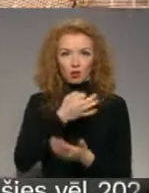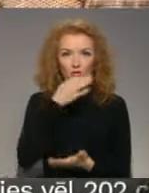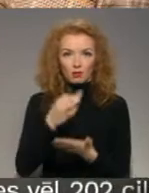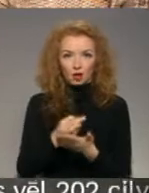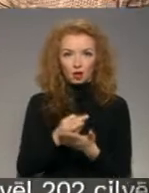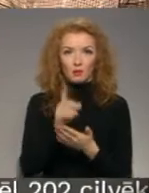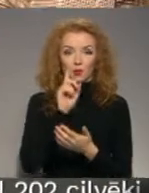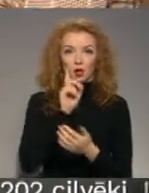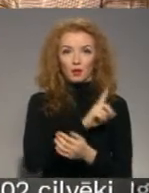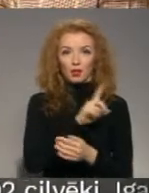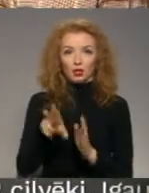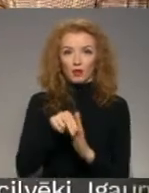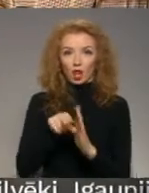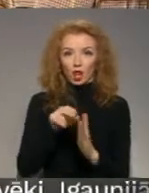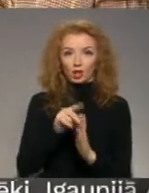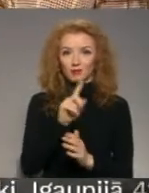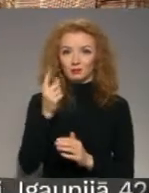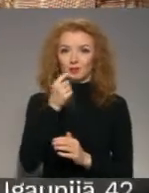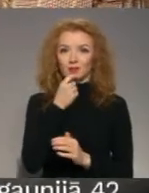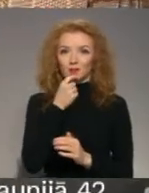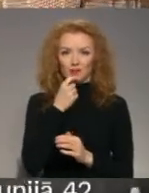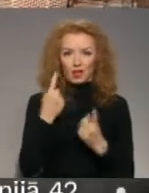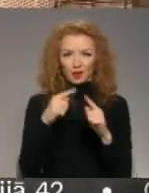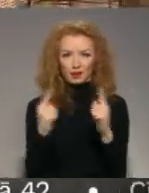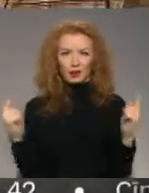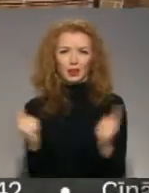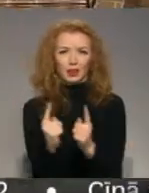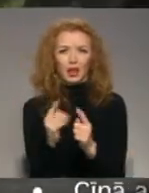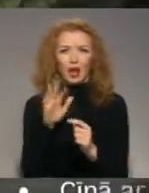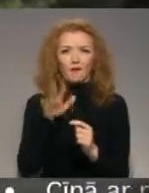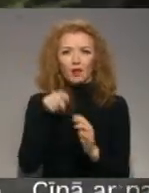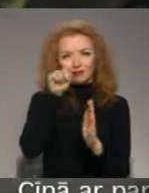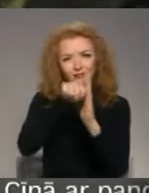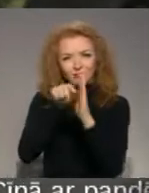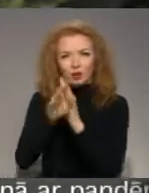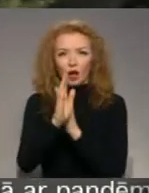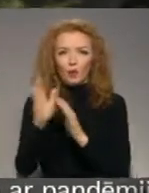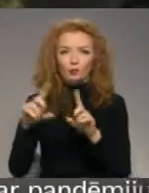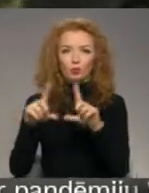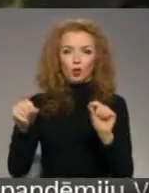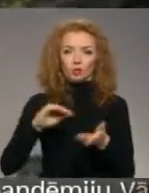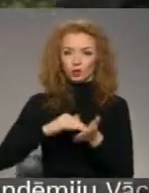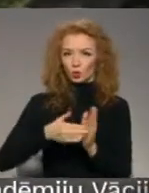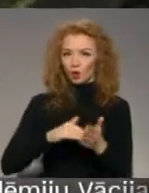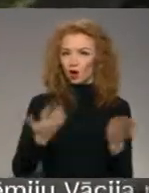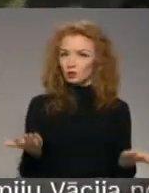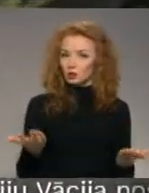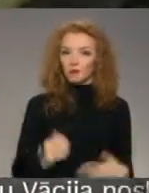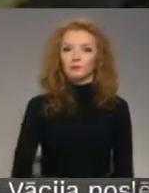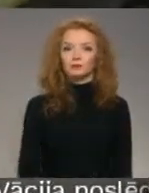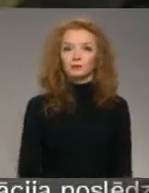līdz 1. septembrim būšot nesamērīgi īss, lai varētu iedziļināties katras skolas situācijā.